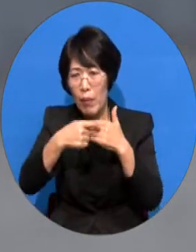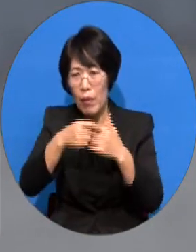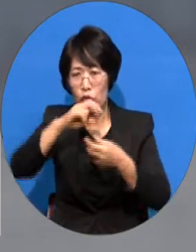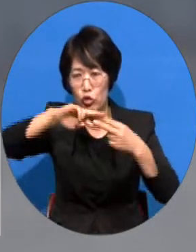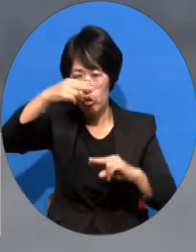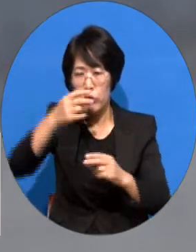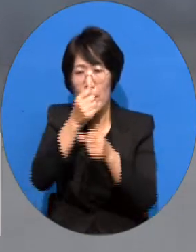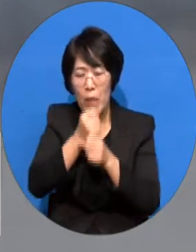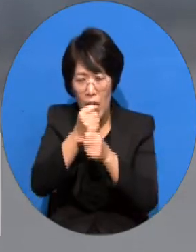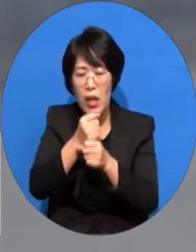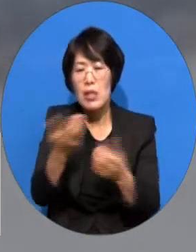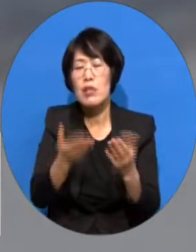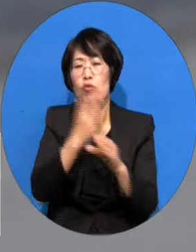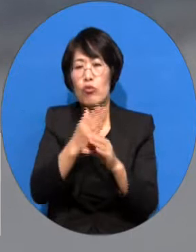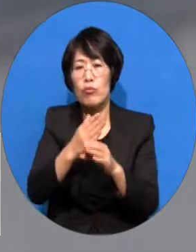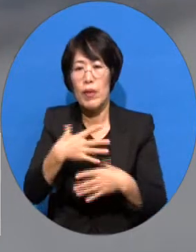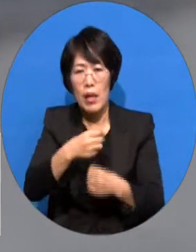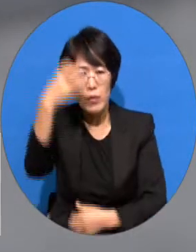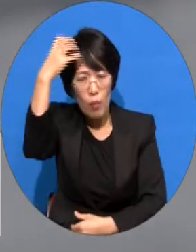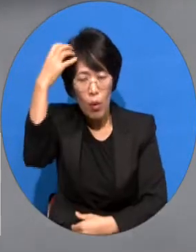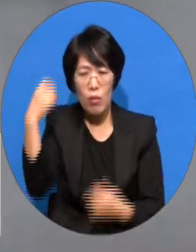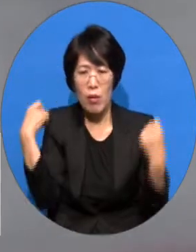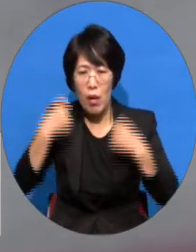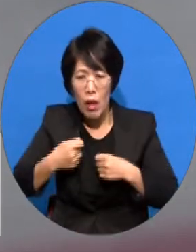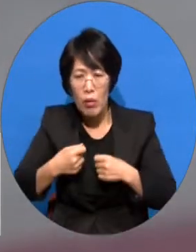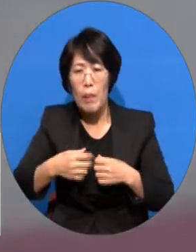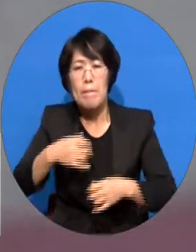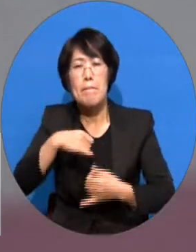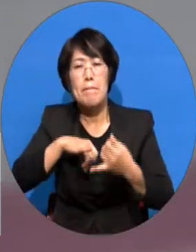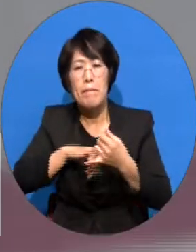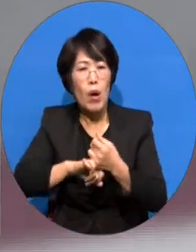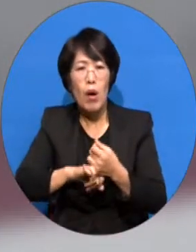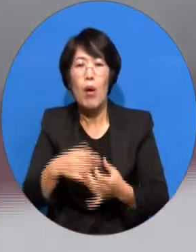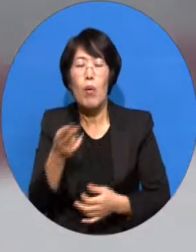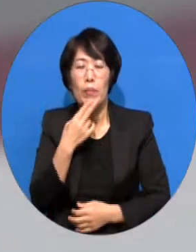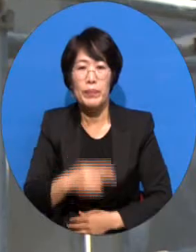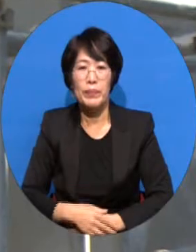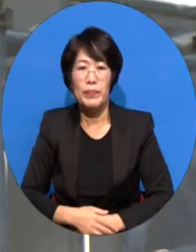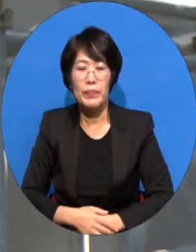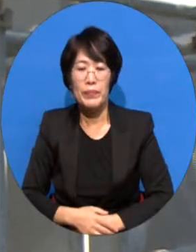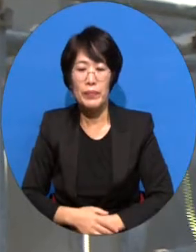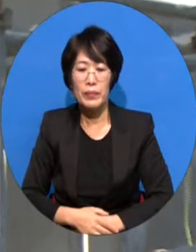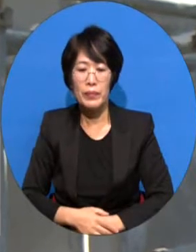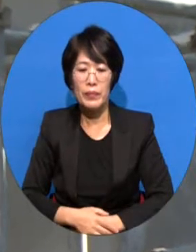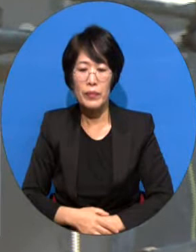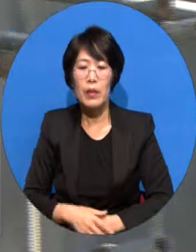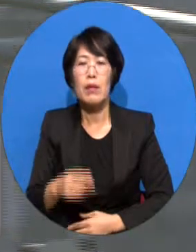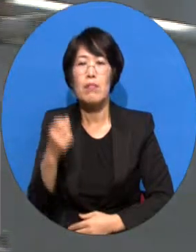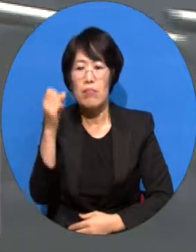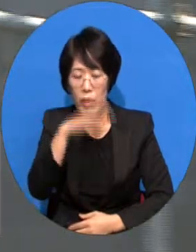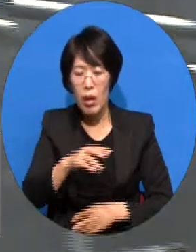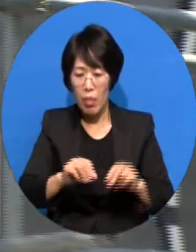있습니다 안전문 안전 때 등 필수 안전 장비는 착용하지 않았습니다 양 땐 땅에다가